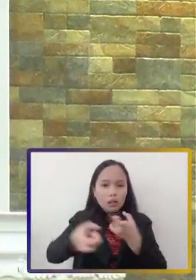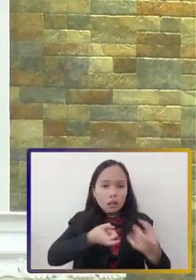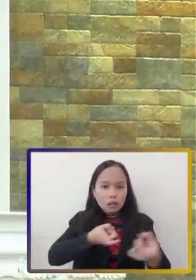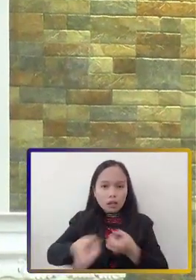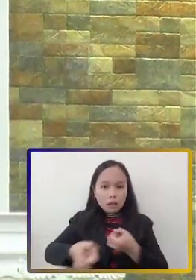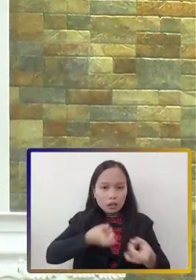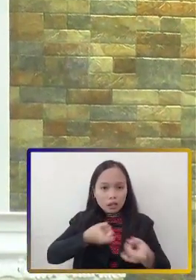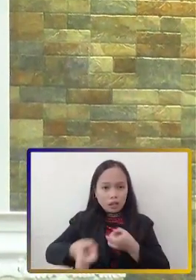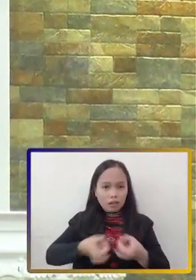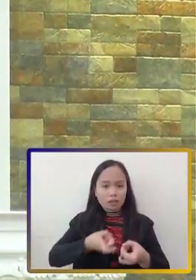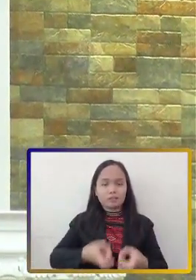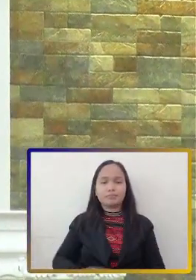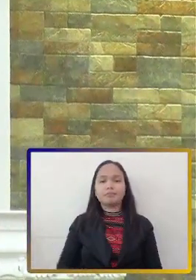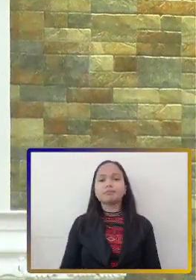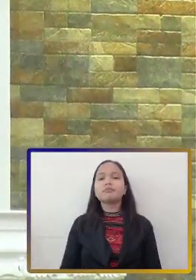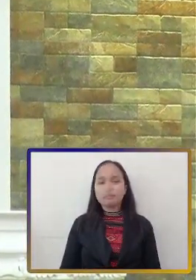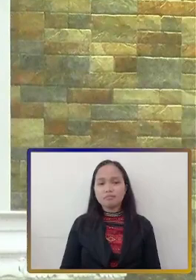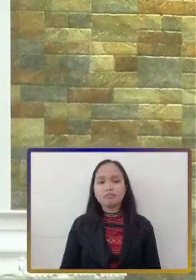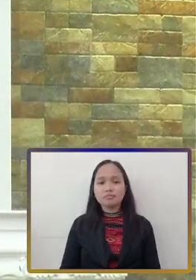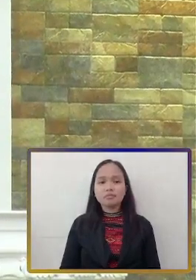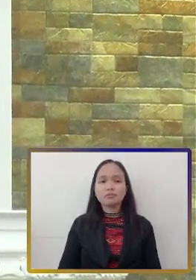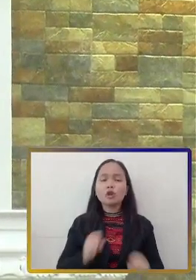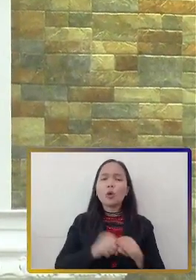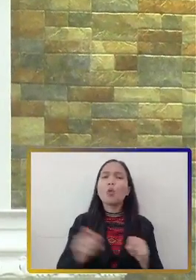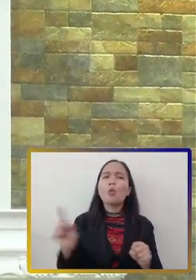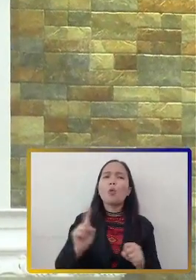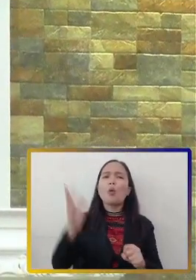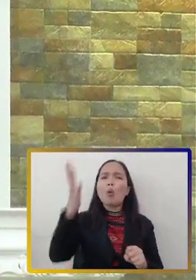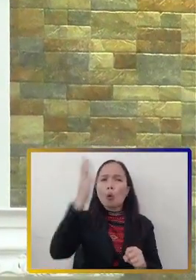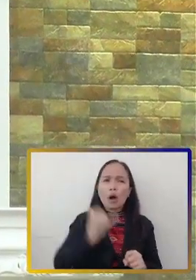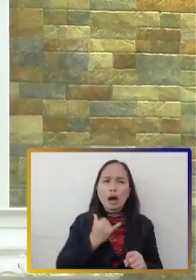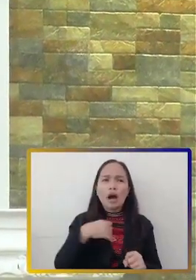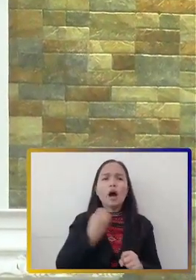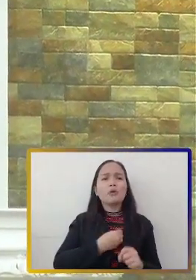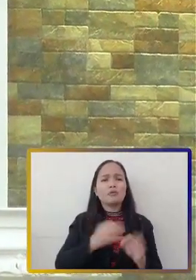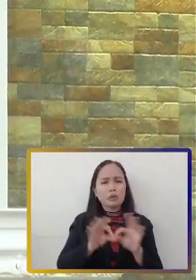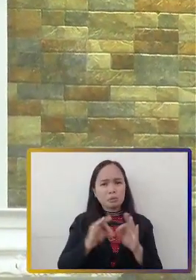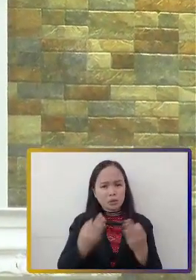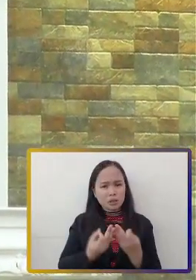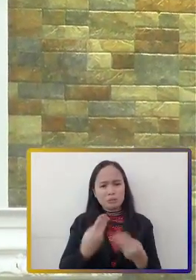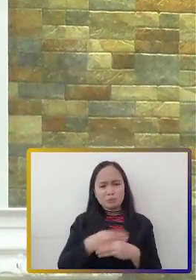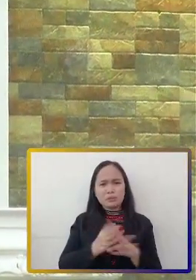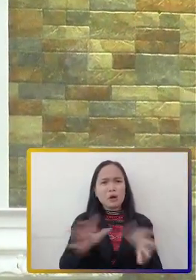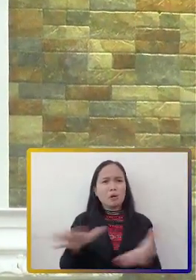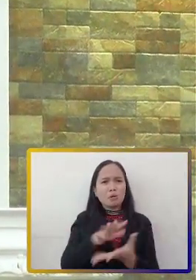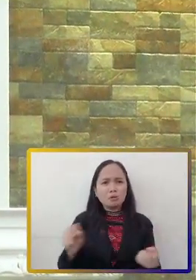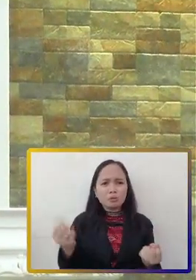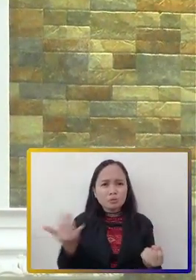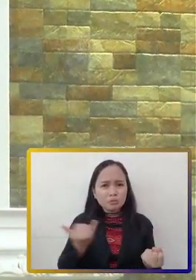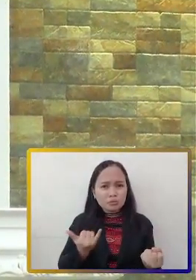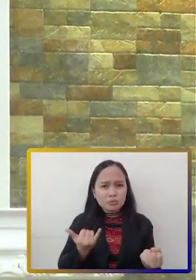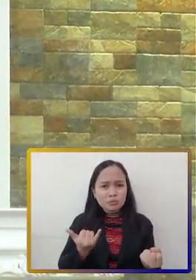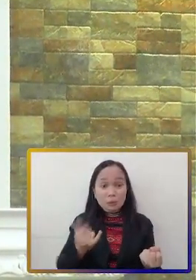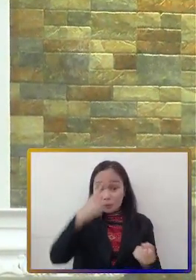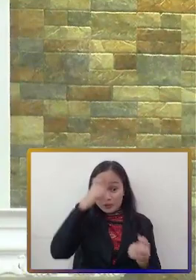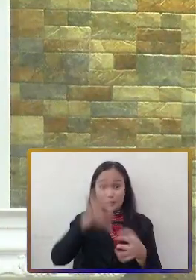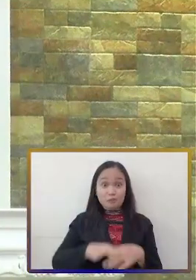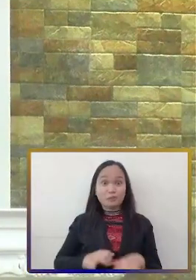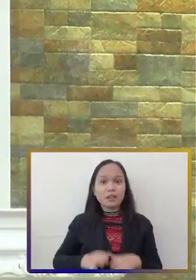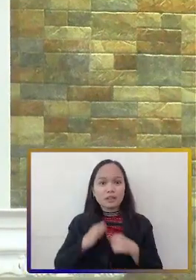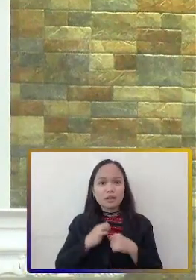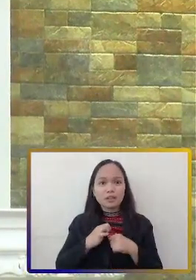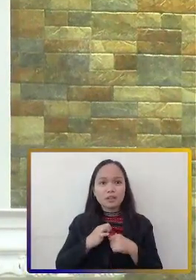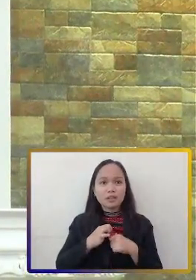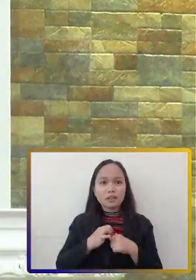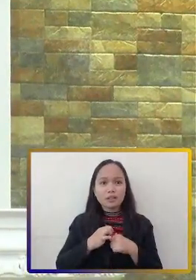kapatid. Now listen, why is our family is being destroyed? Because of pride.